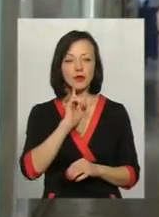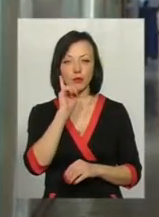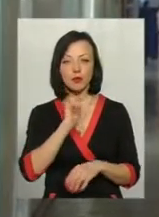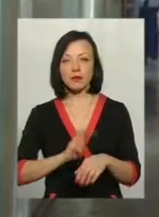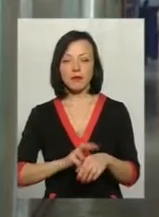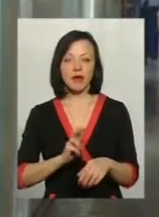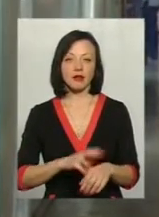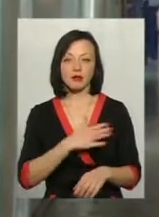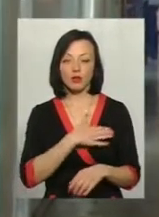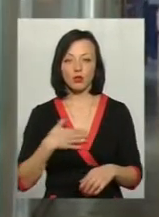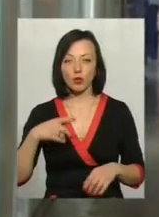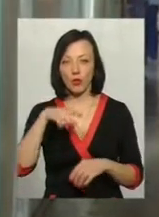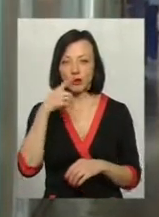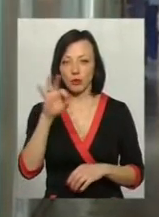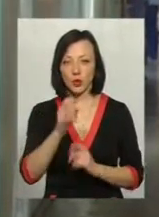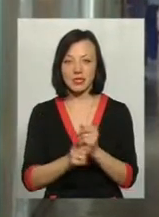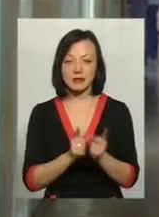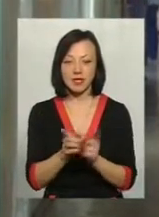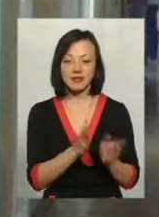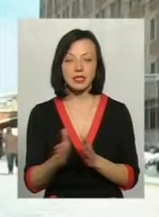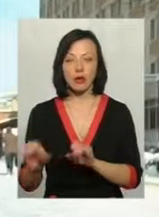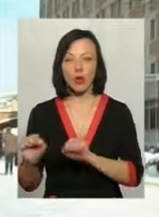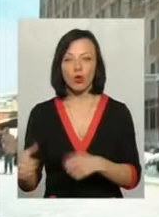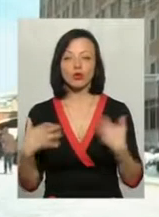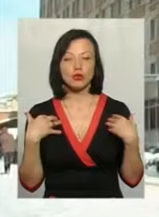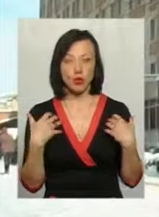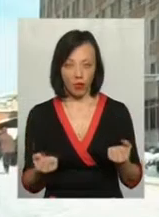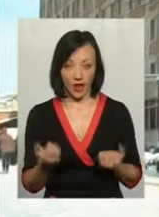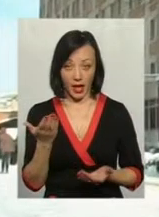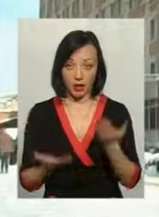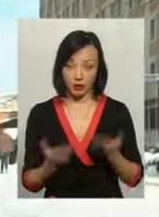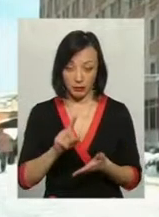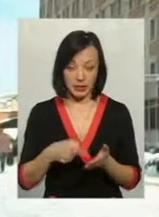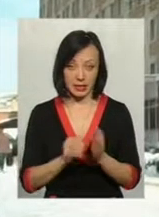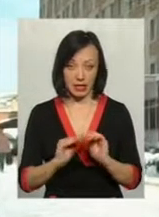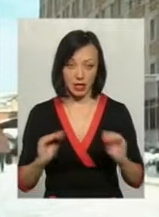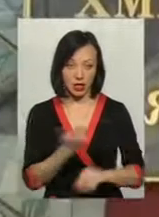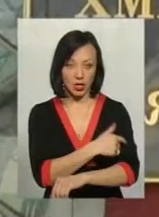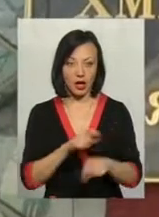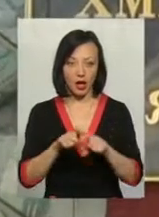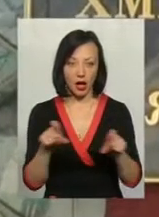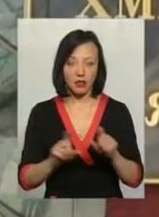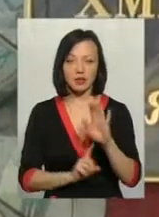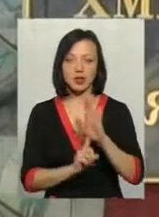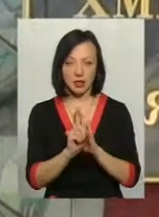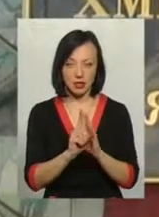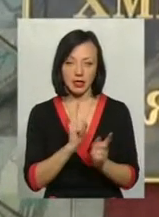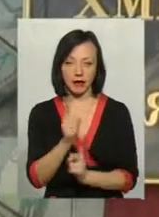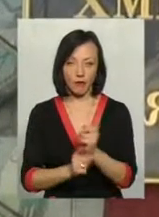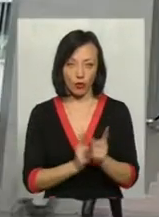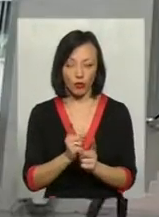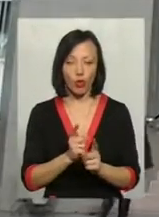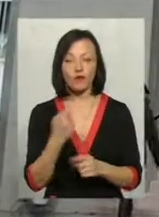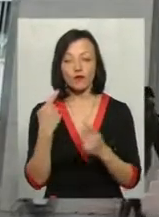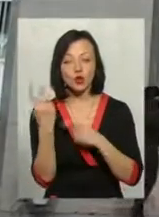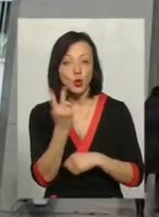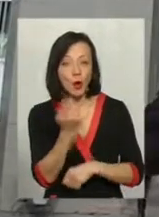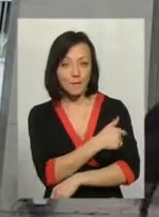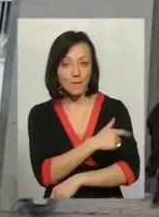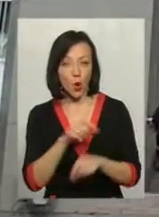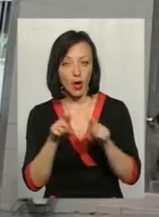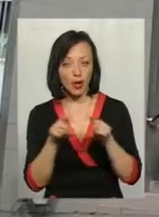медики неохоче говорять про зміни у системі охорони здоров'я. Якщо у міській дитячій лікарні уже взялися за реформу, то в другій